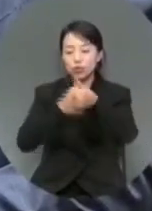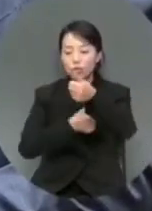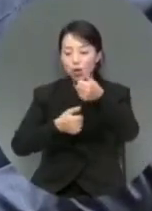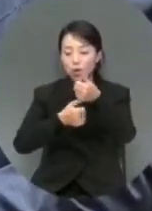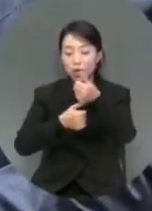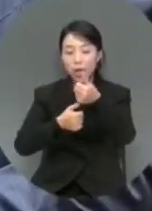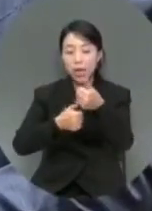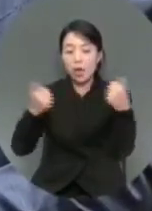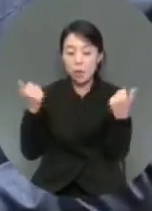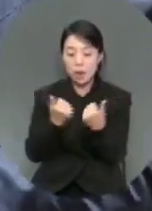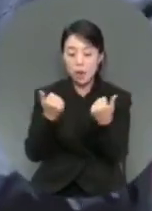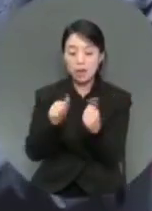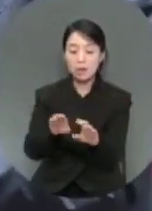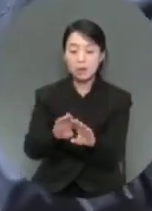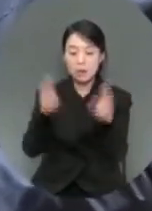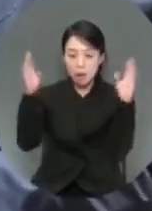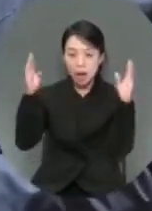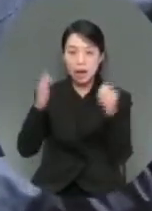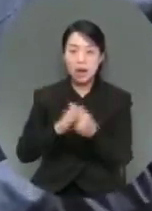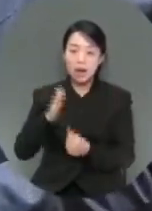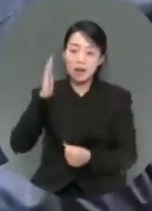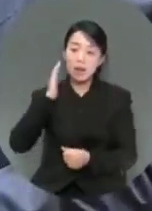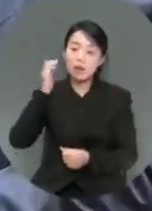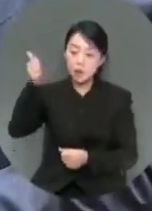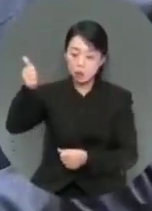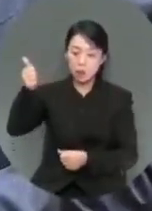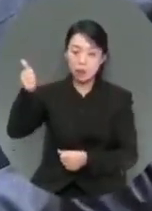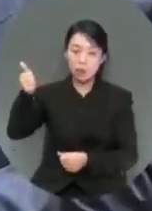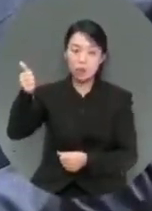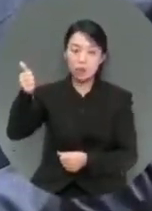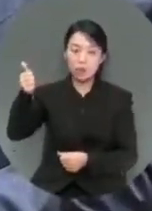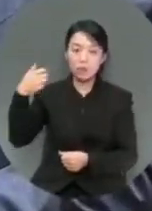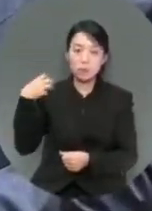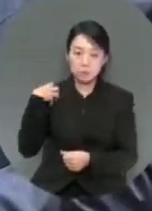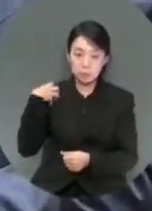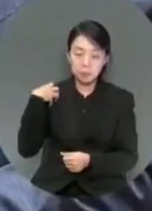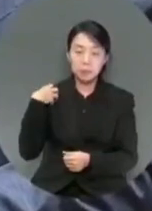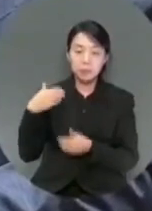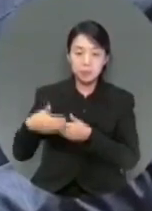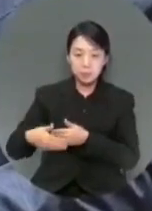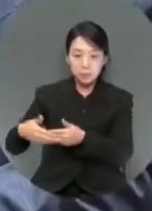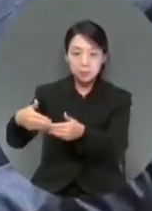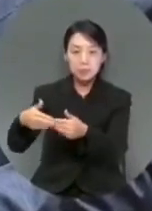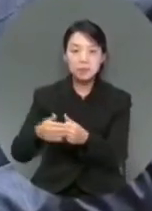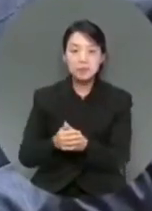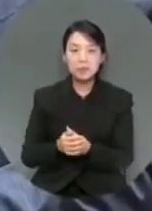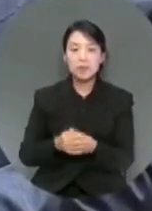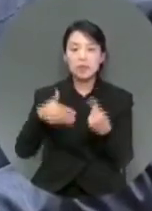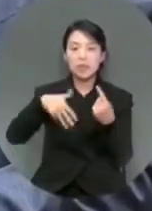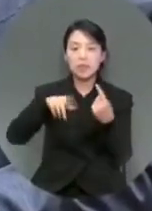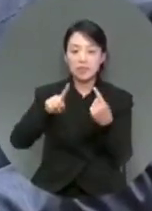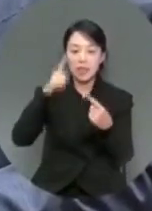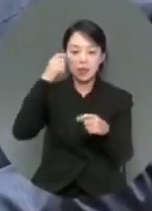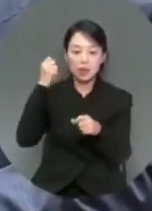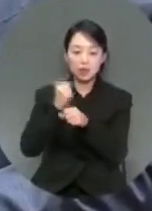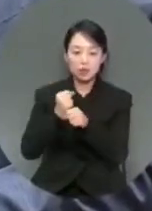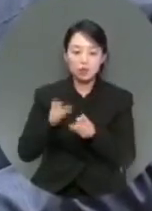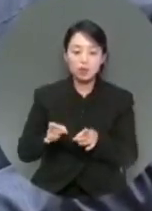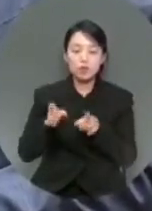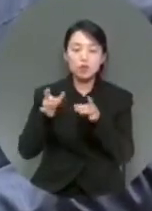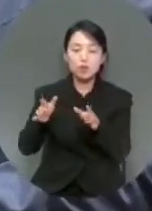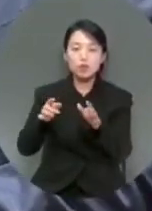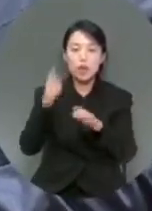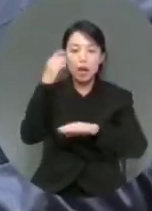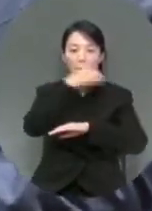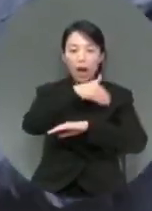회의를 열었습니다. 대통령이 주재하셨죠, 그죠? 거기서 제1차 국가연구개발 중장기 투자 전략을